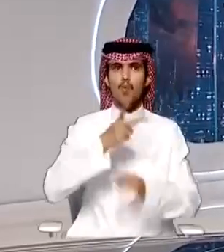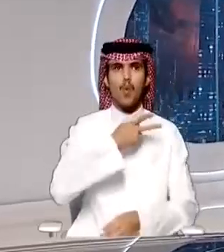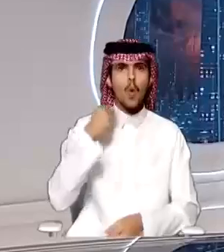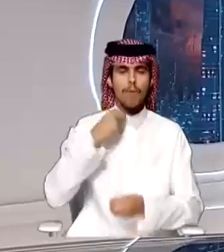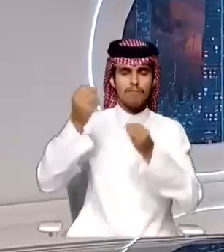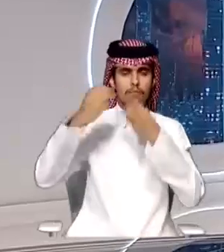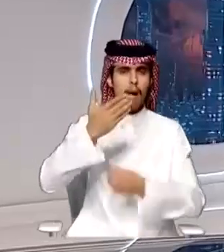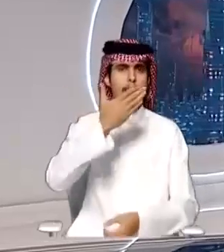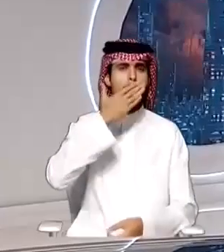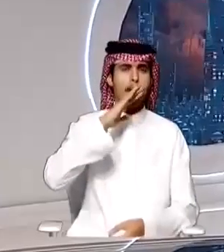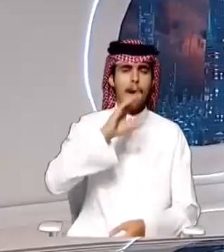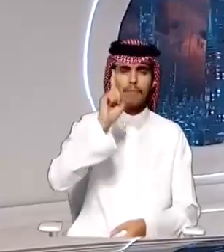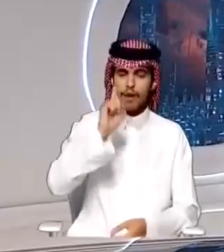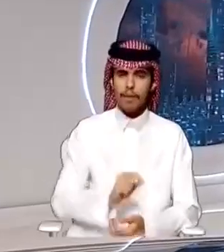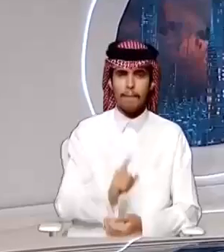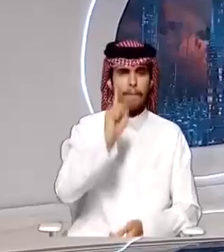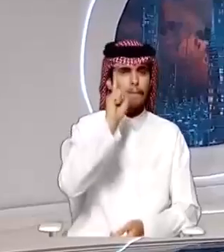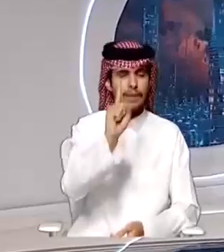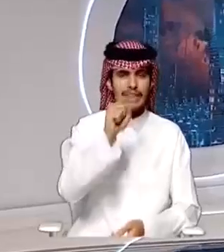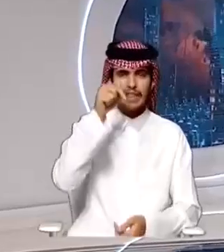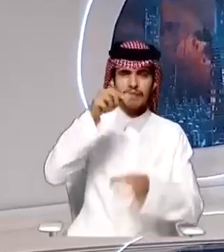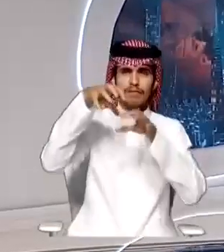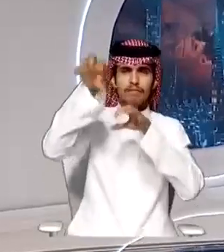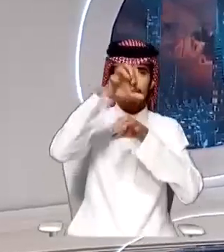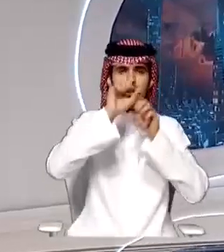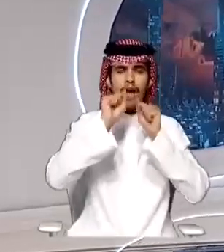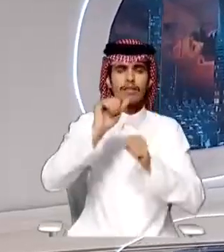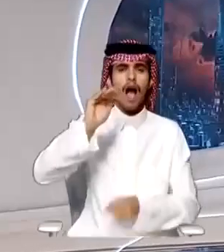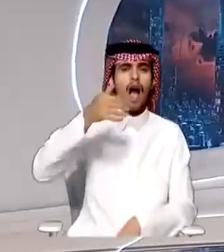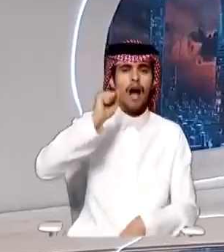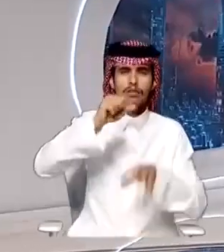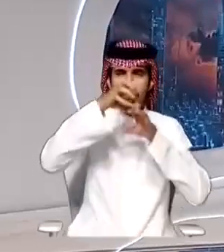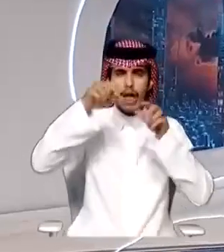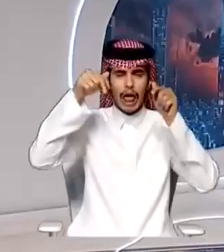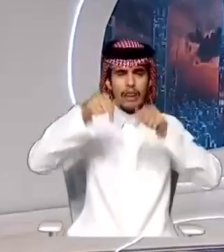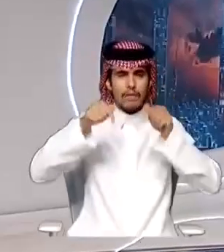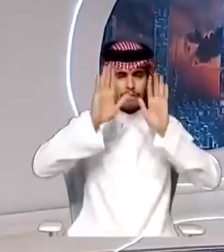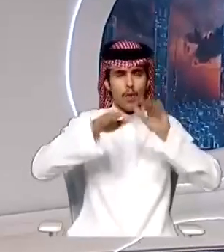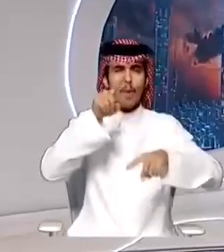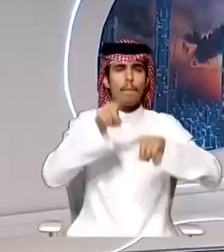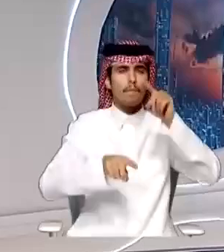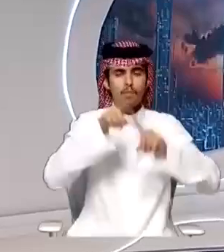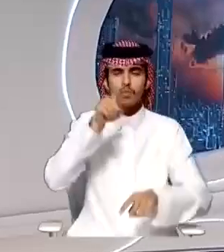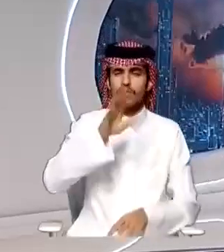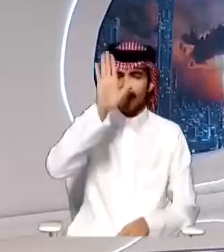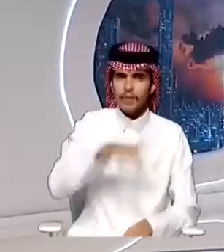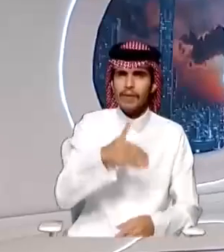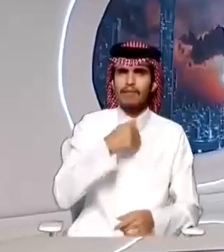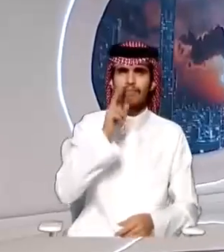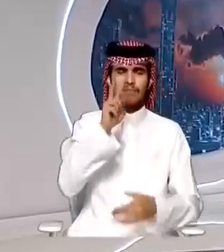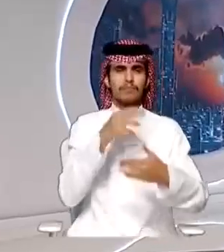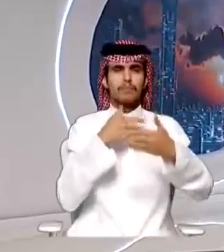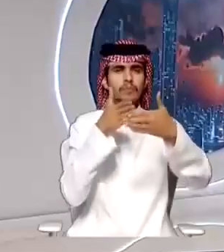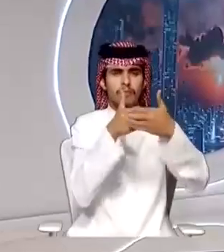جيد لكن القطاع الخاص الان يعني قد يمر في عدد كثير من المشاكل ولعل يعني مواقف كثير من